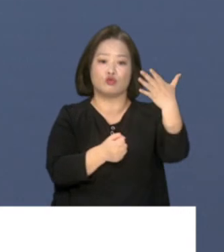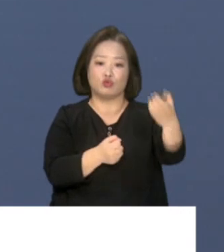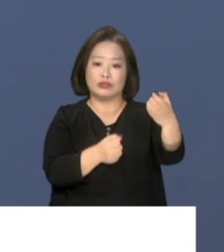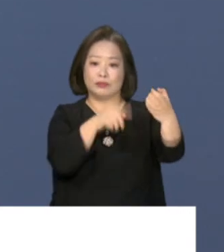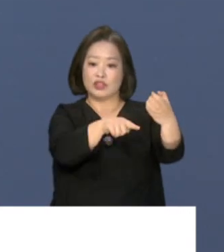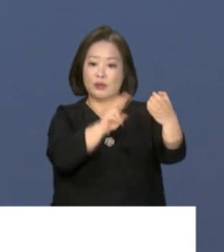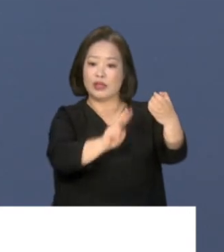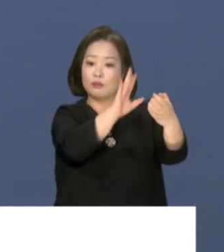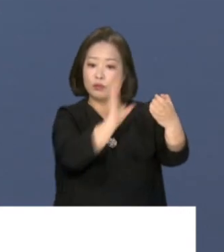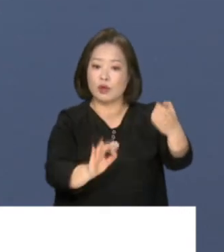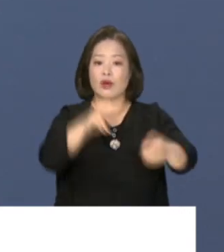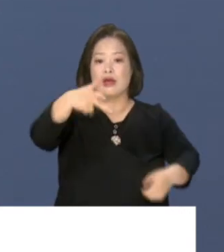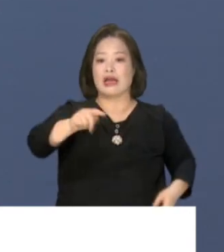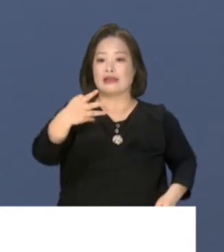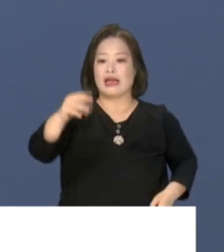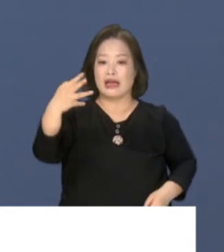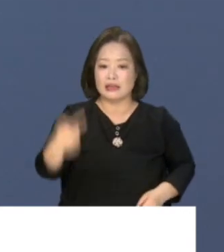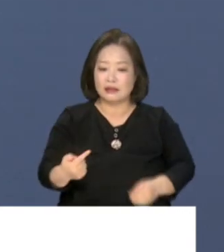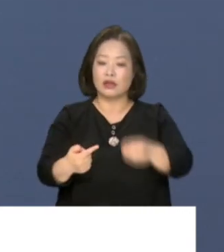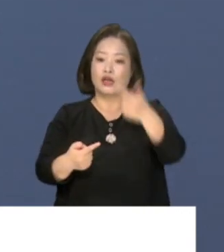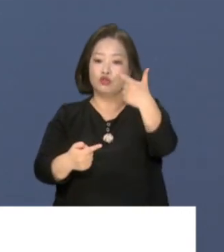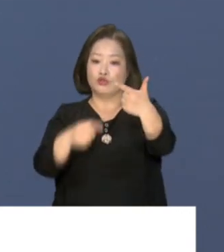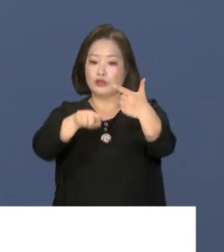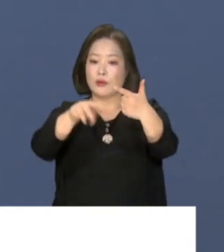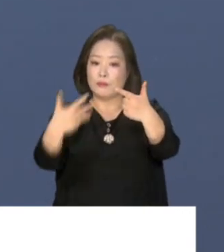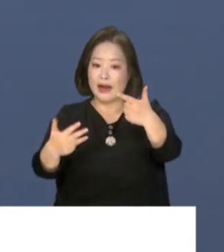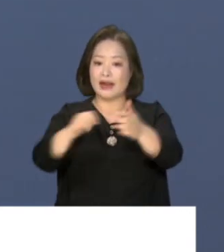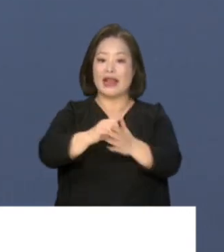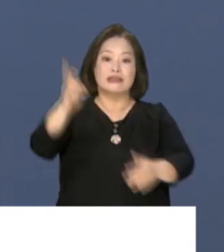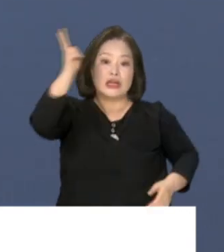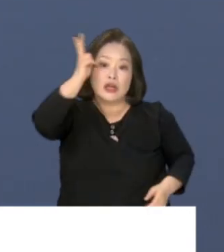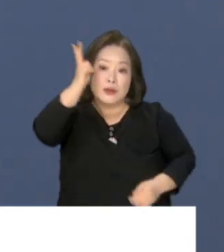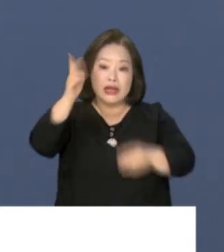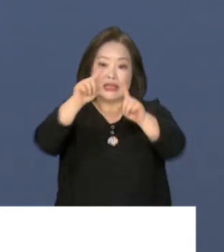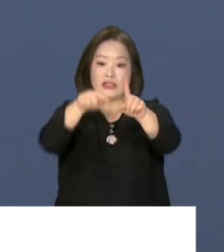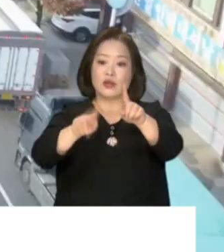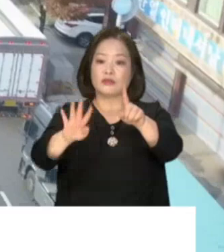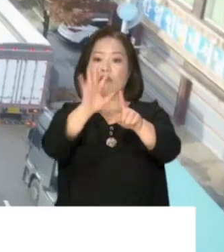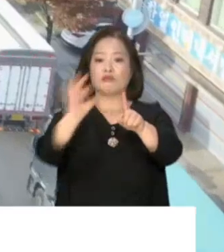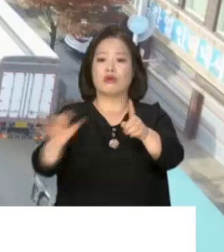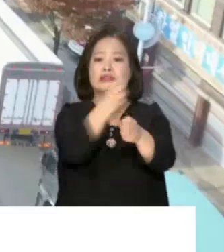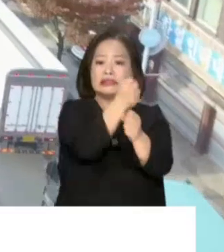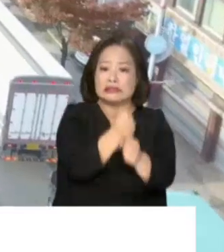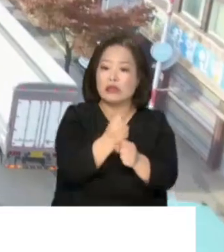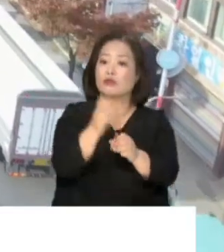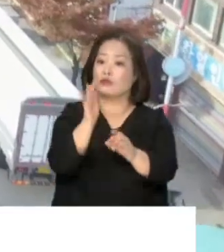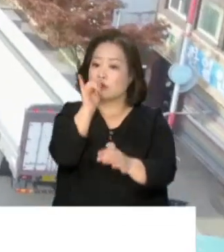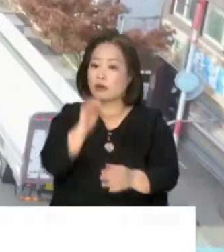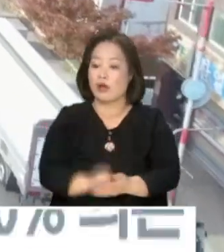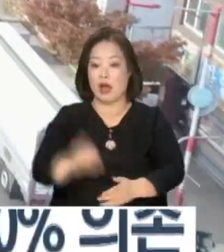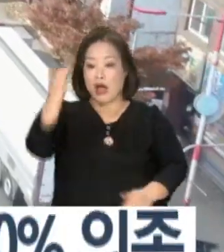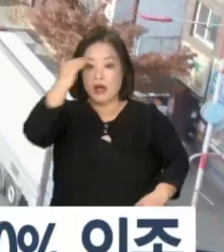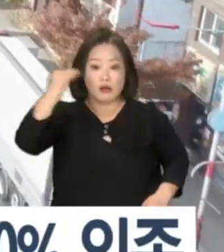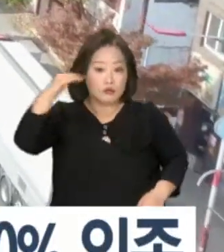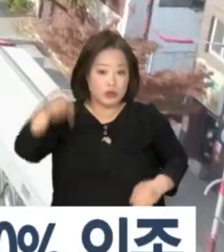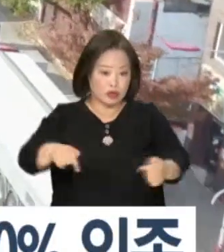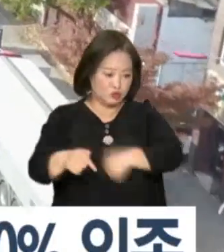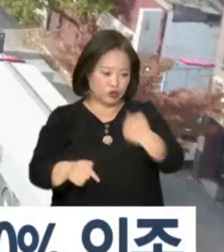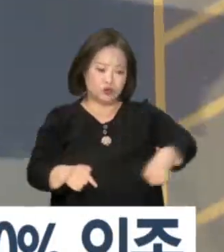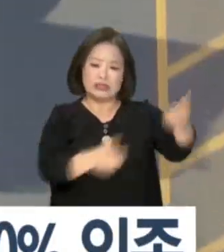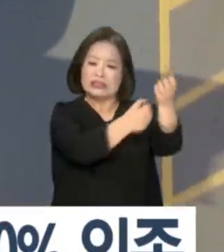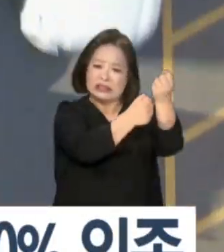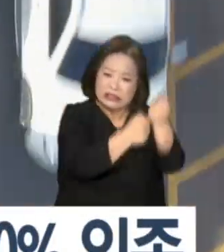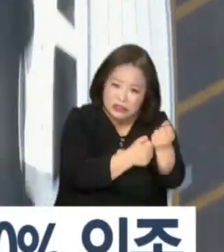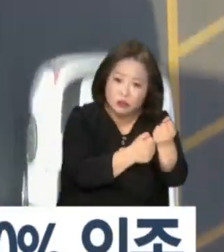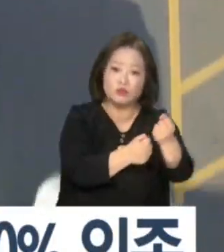카타르가 6.8%, 사우디아라비아가 1.4%입니다. 우리나라의 중국 요소